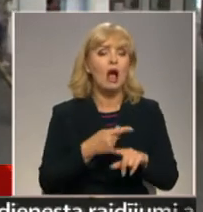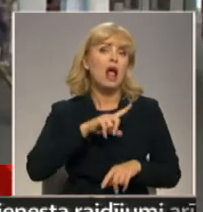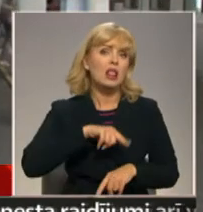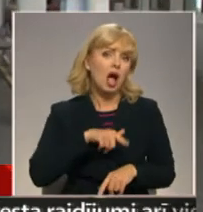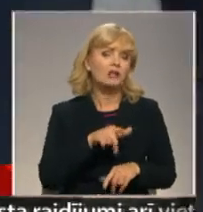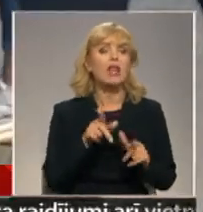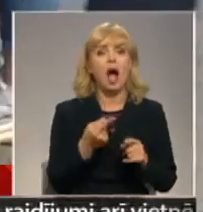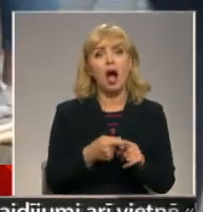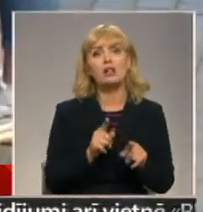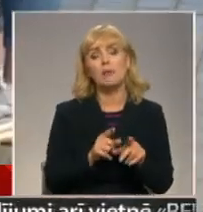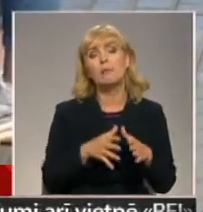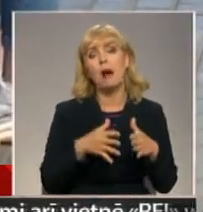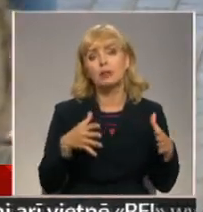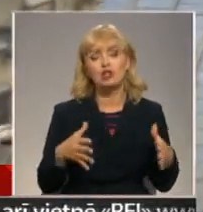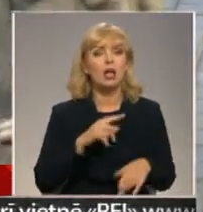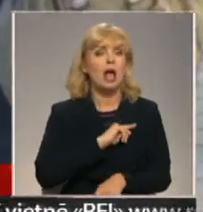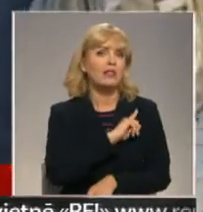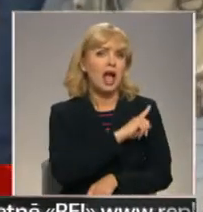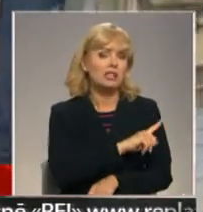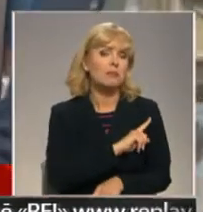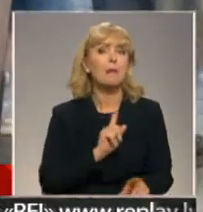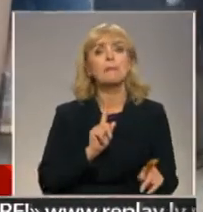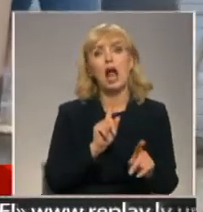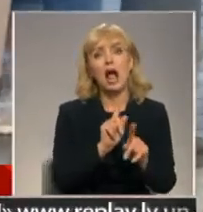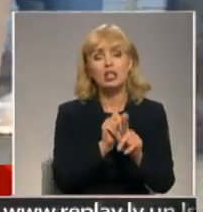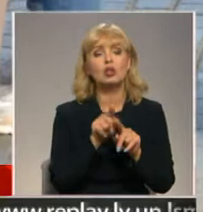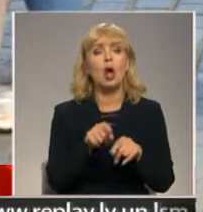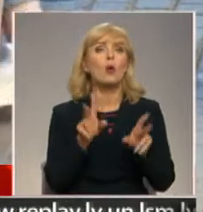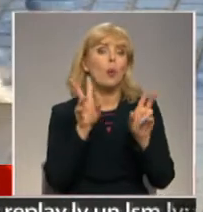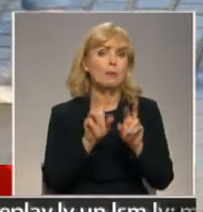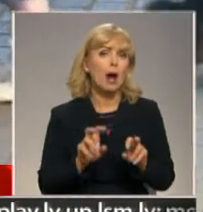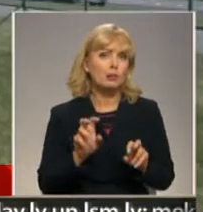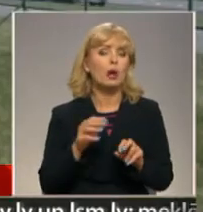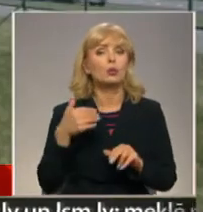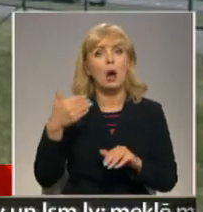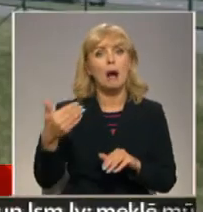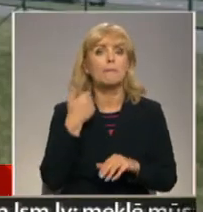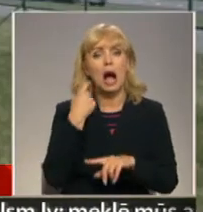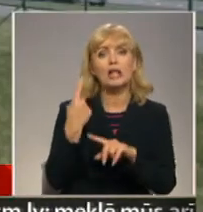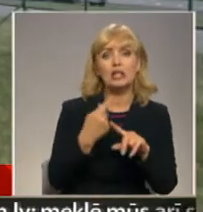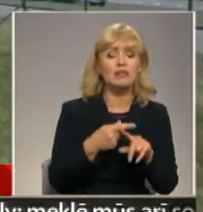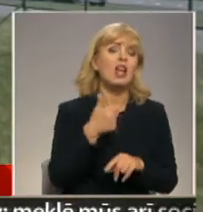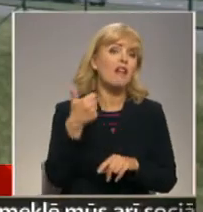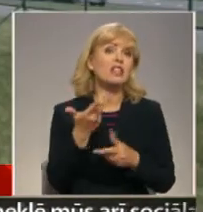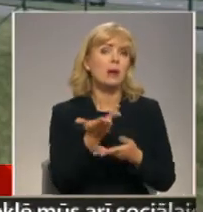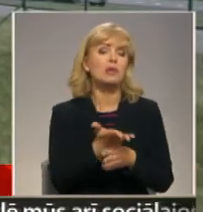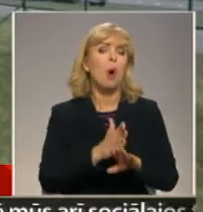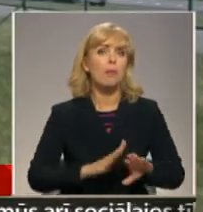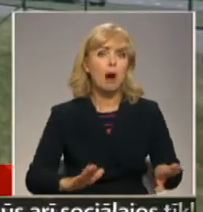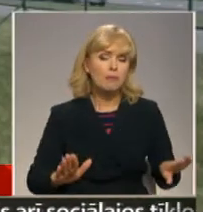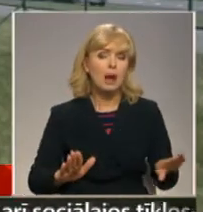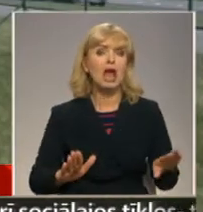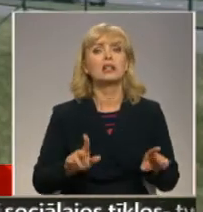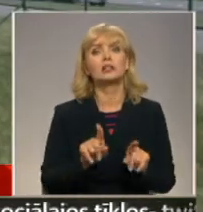pusi paplašinās. Mēs nespējam ņemt pretī to, ko spēja pārbaudīt Baltkrievijas pusi. Viņiem ir pabeigts